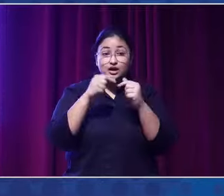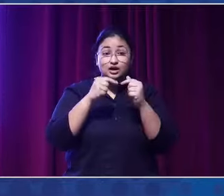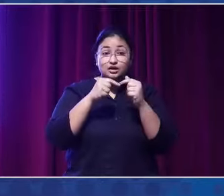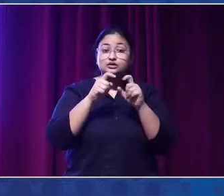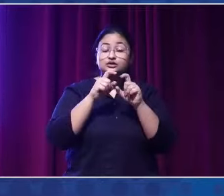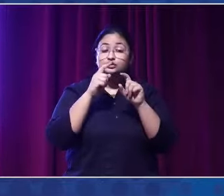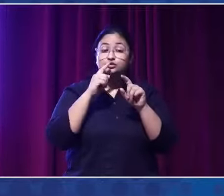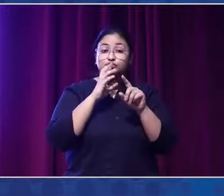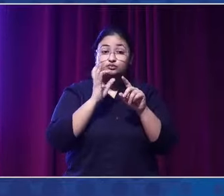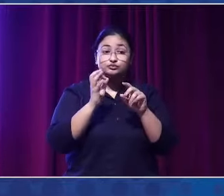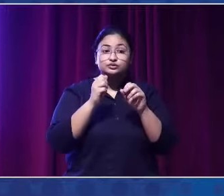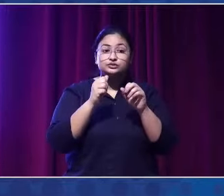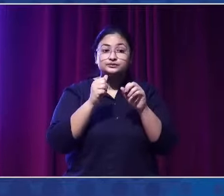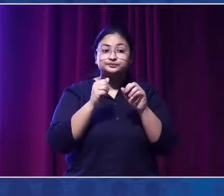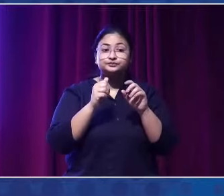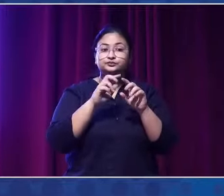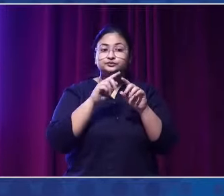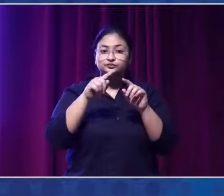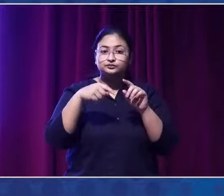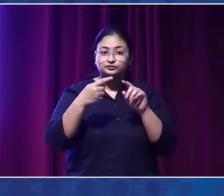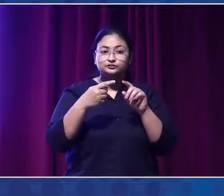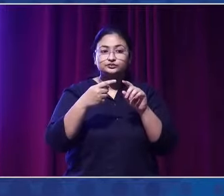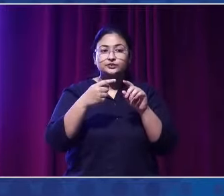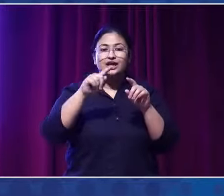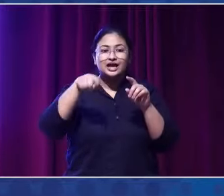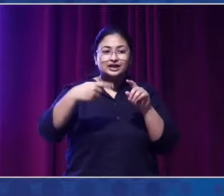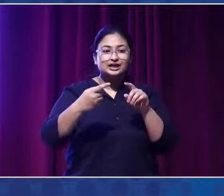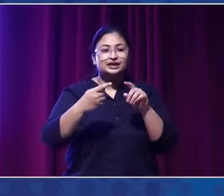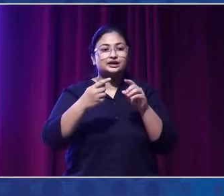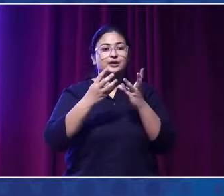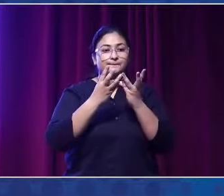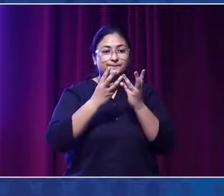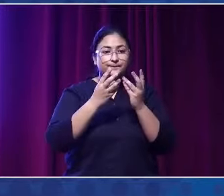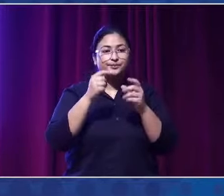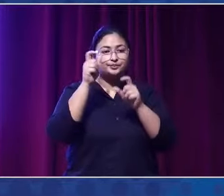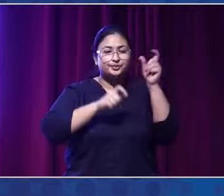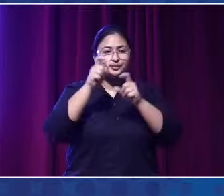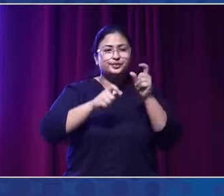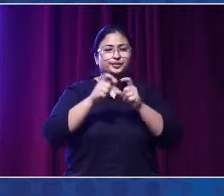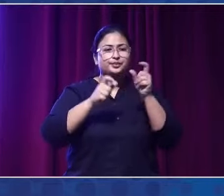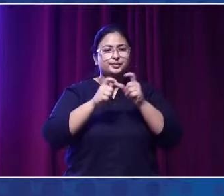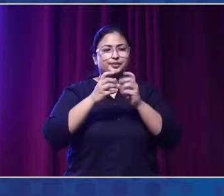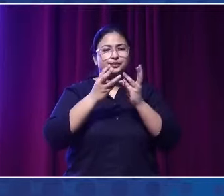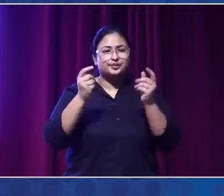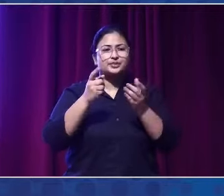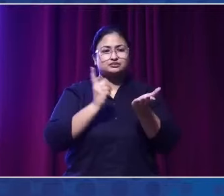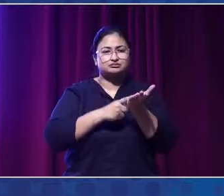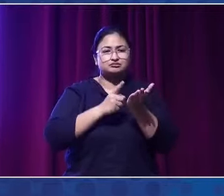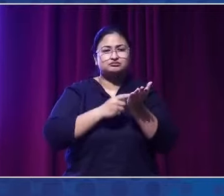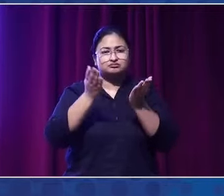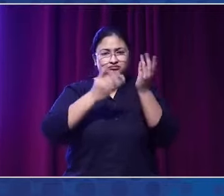बिल्कुल नेक्स्ट। फिर कल मल्टी पार्टी डेलीगेशन में हमसे कुछ डिमांड की गई थी, हम सबको मान